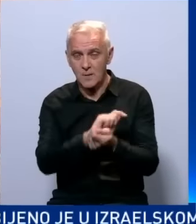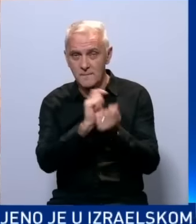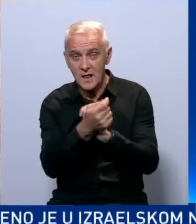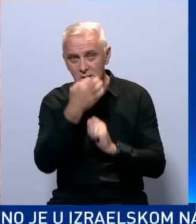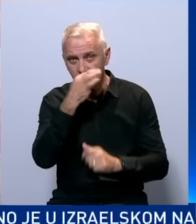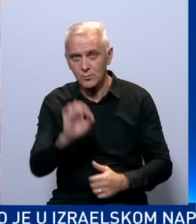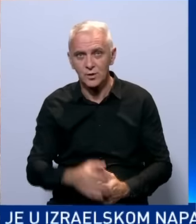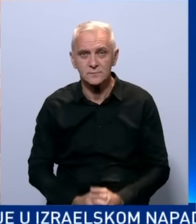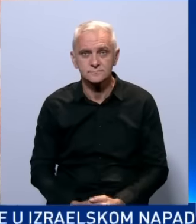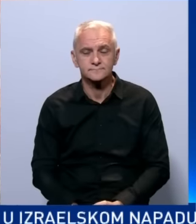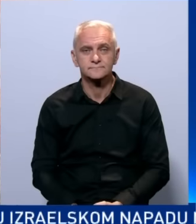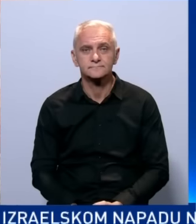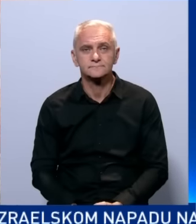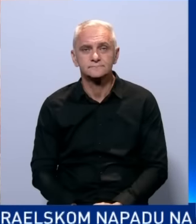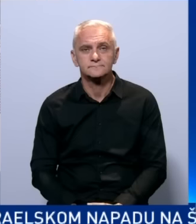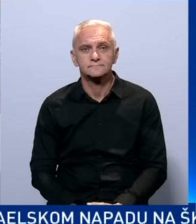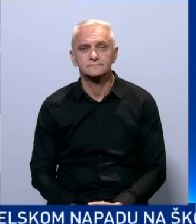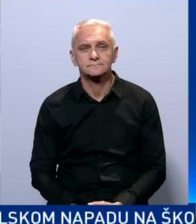bolje.